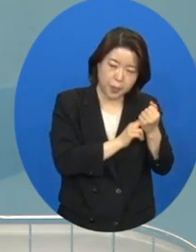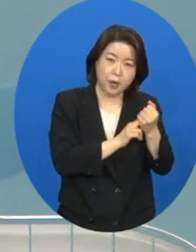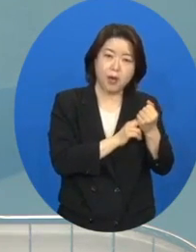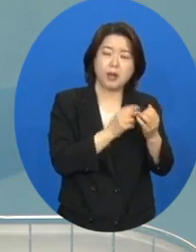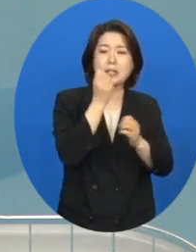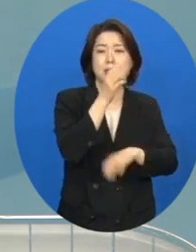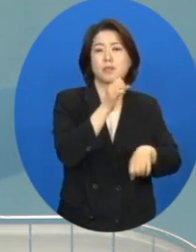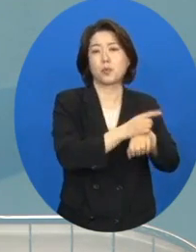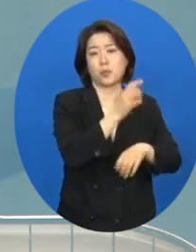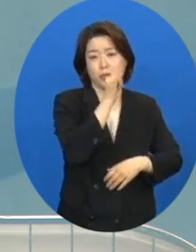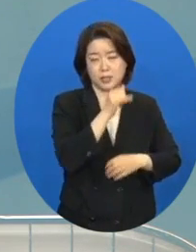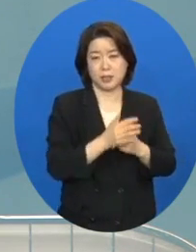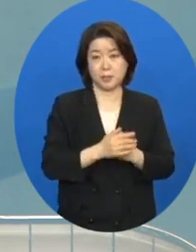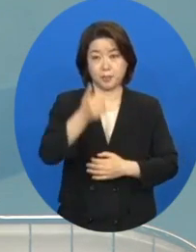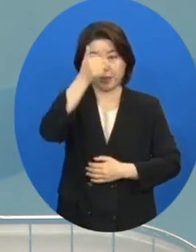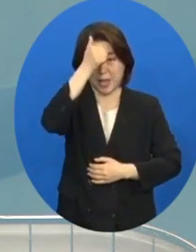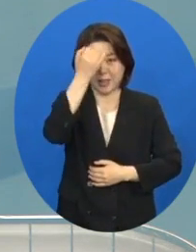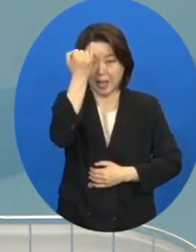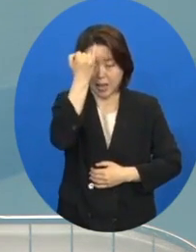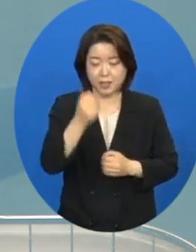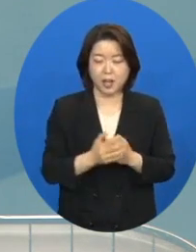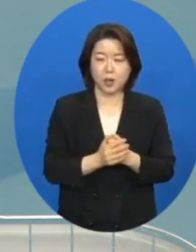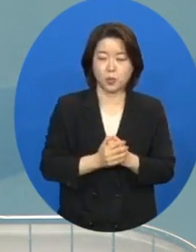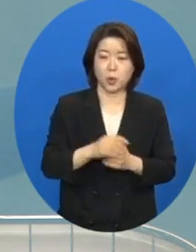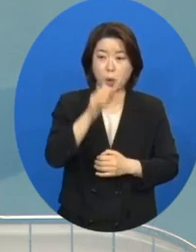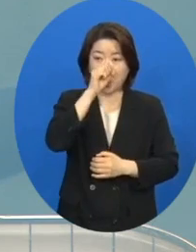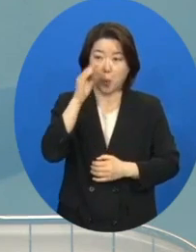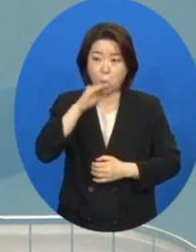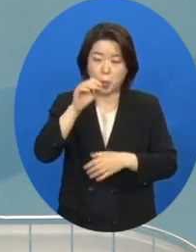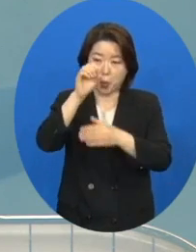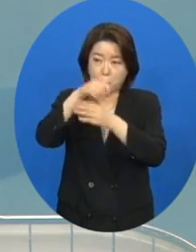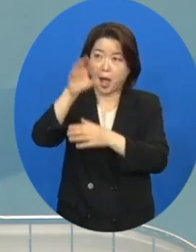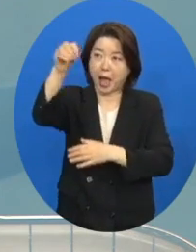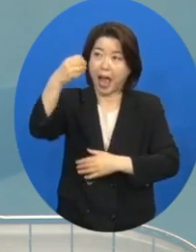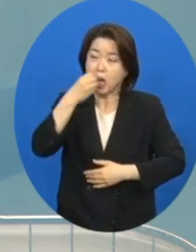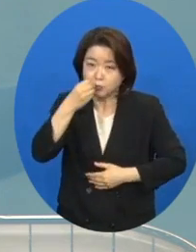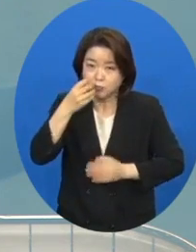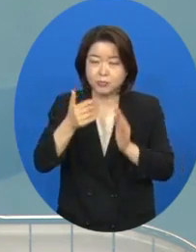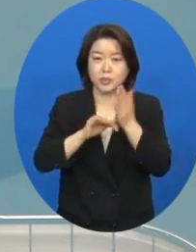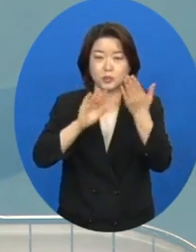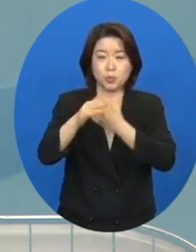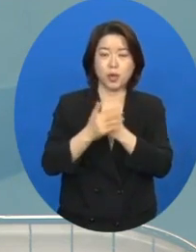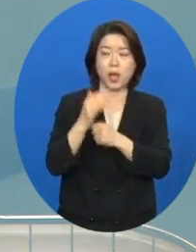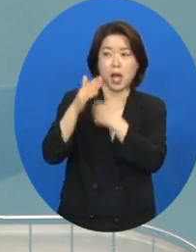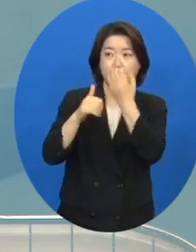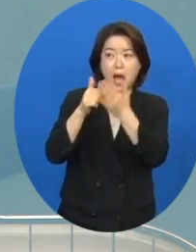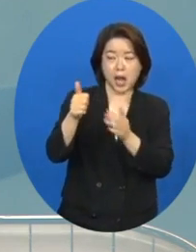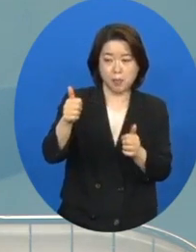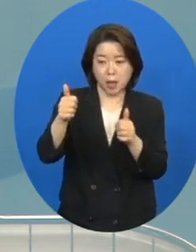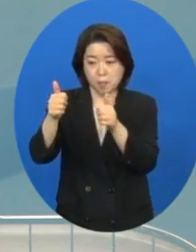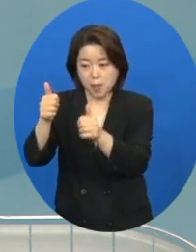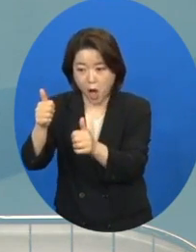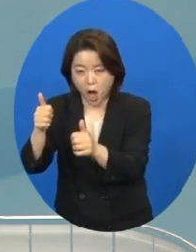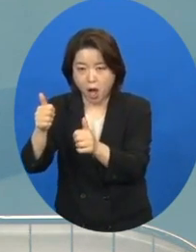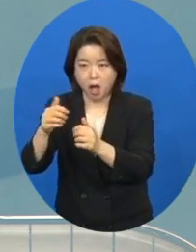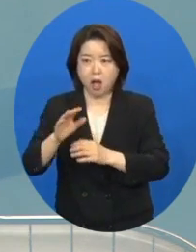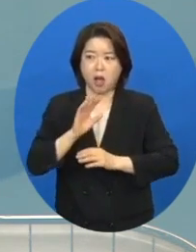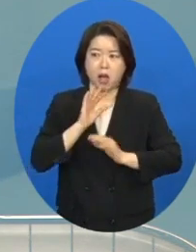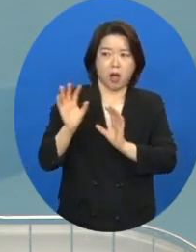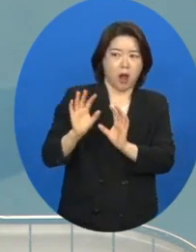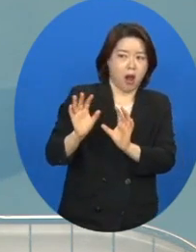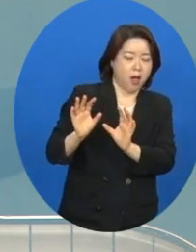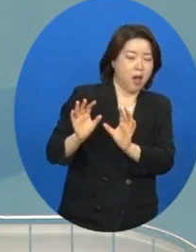있습니다. 아담과 하와가 선악과를 따먹고 난 다음에 하나님 앞에 나서는 것이 너무